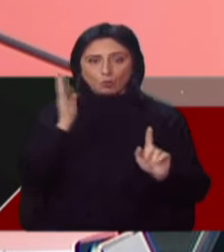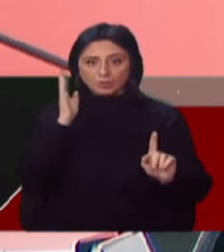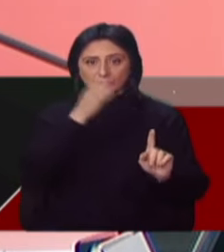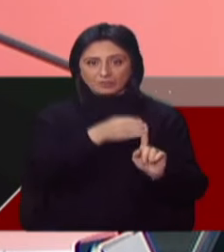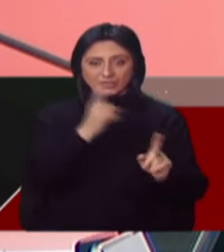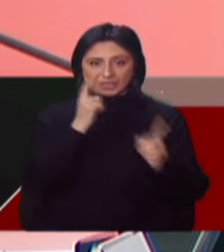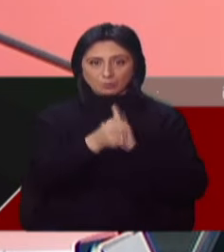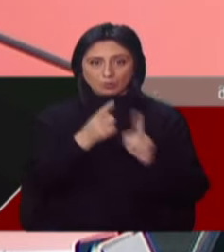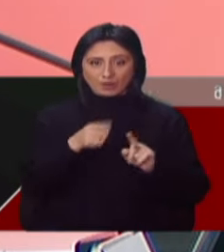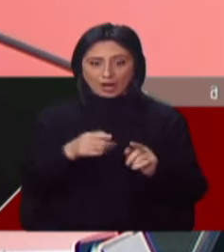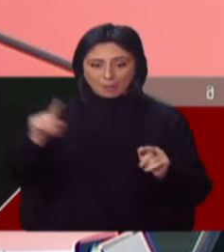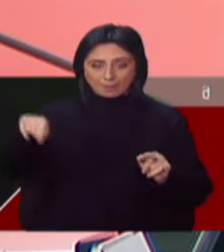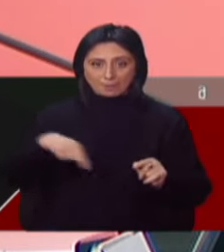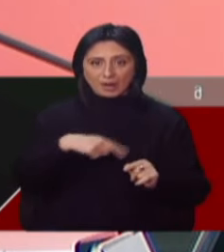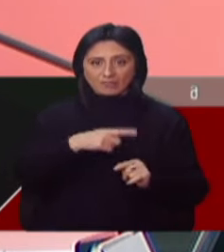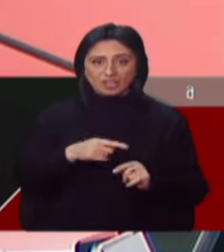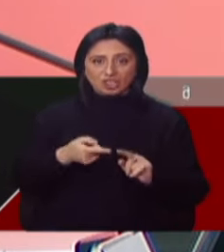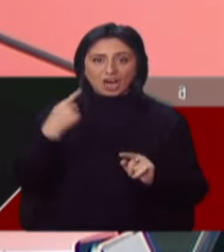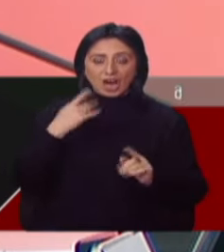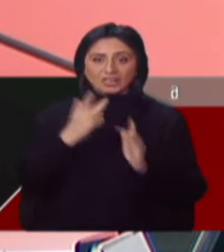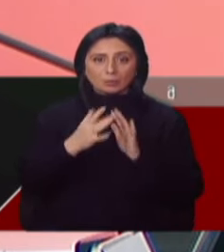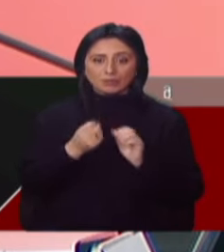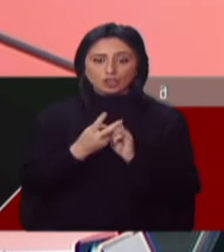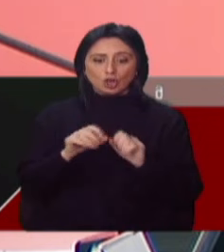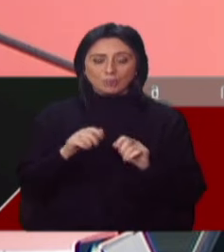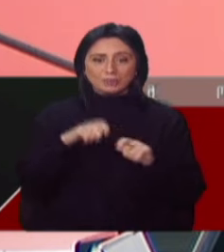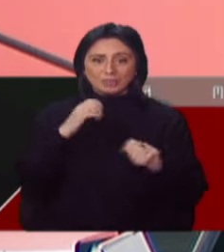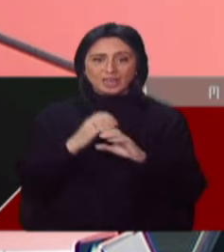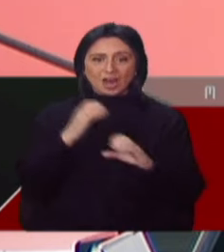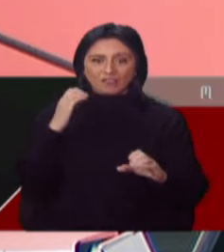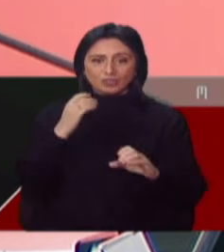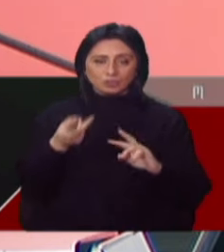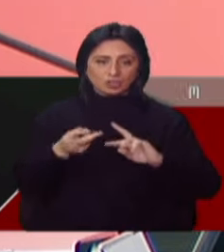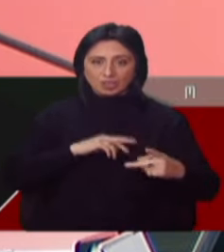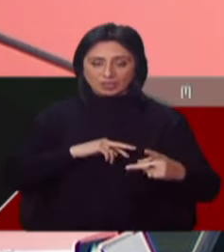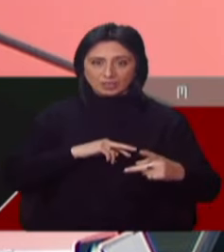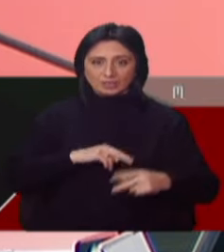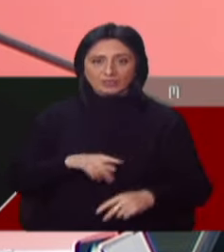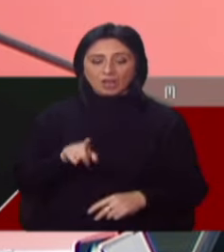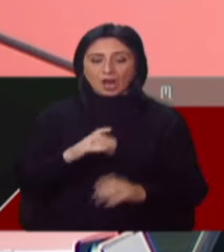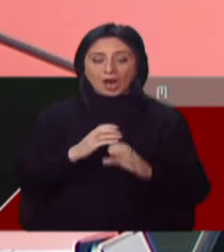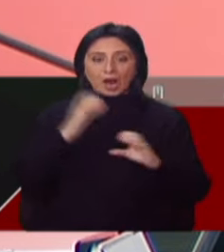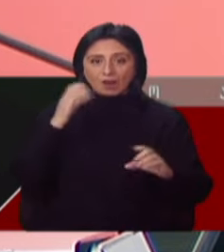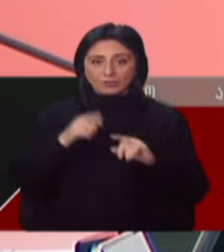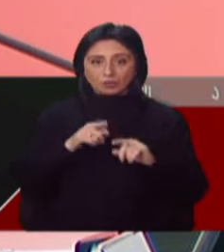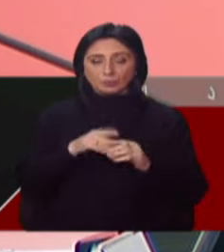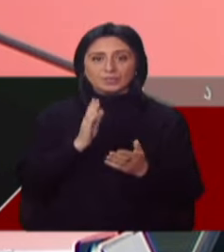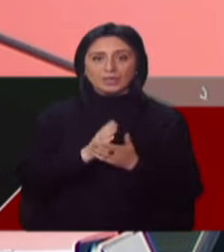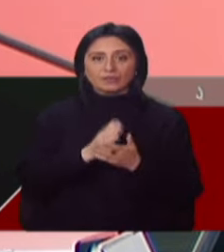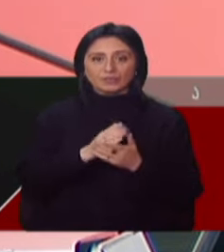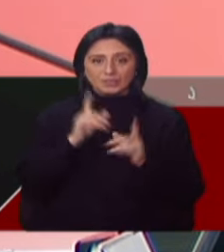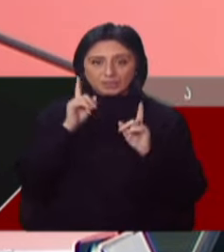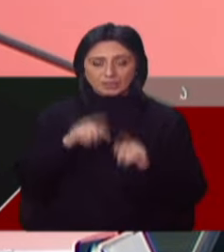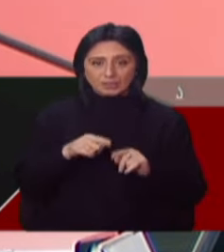მიმართულებით იმოძრავებს და ამ მარშრუტზე აქამდე მოძრავ 12 მეტრიან ავტობუსებს ჩაანაცვლებს. აღნიშნული ავტობუსები არის,